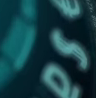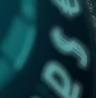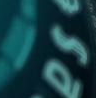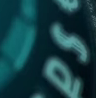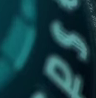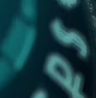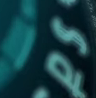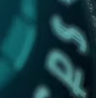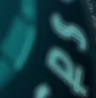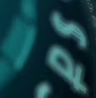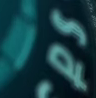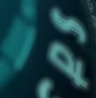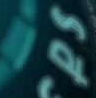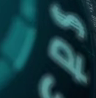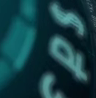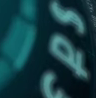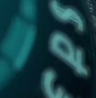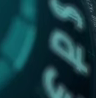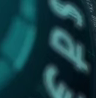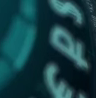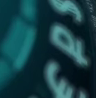Еуро 432 теңге 84 тиын.